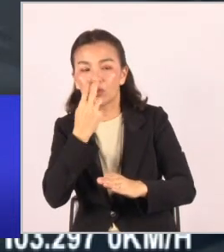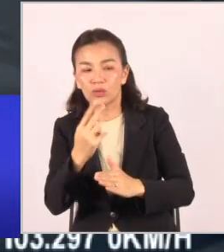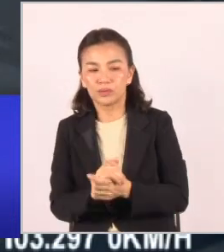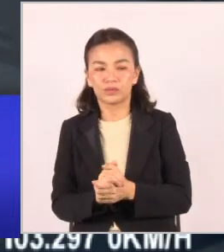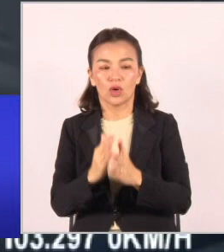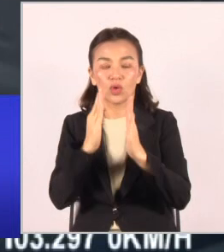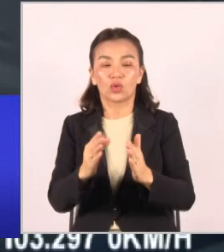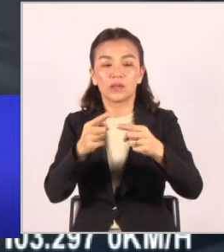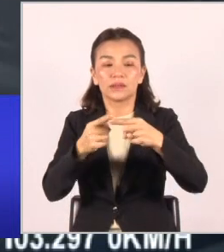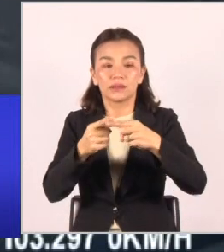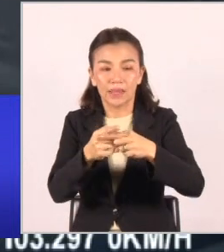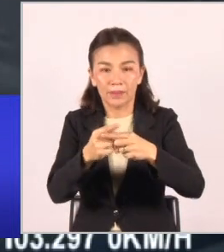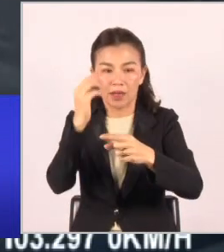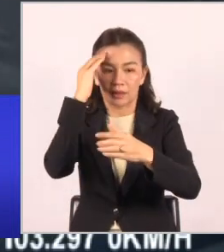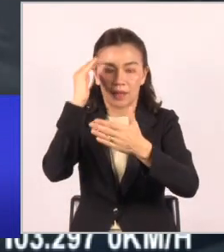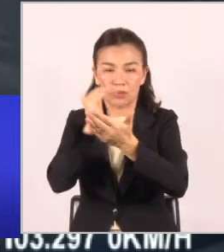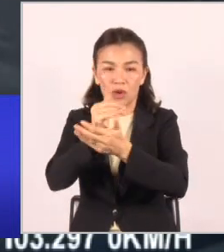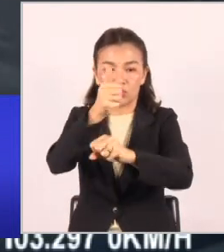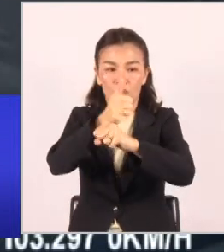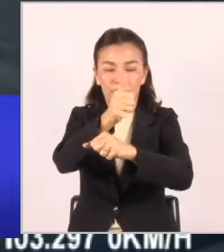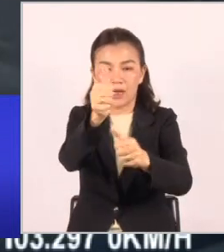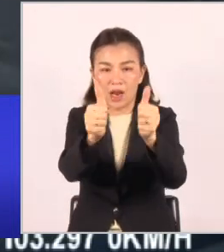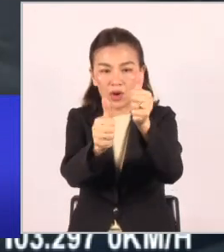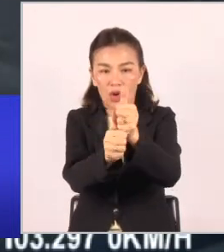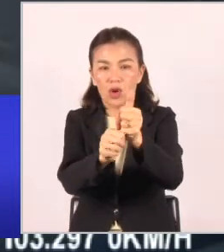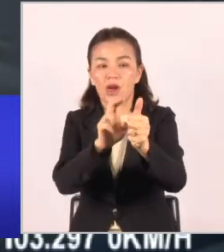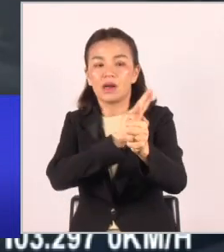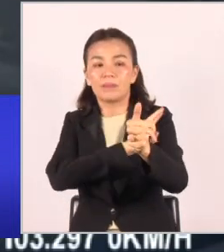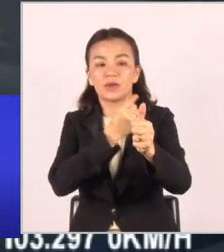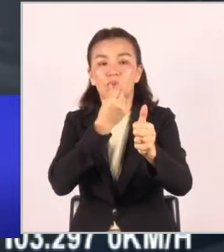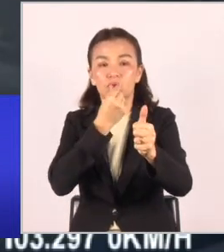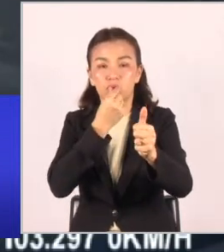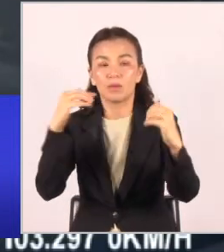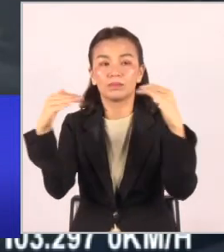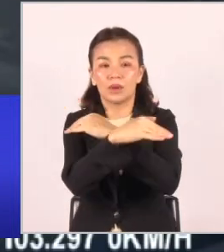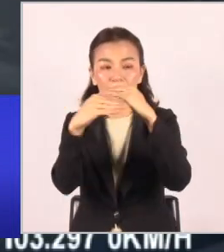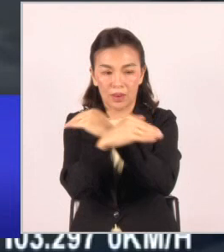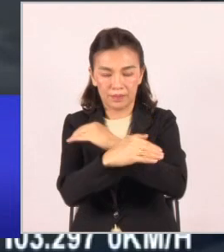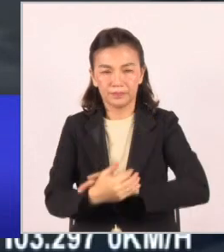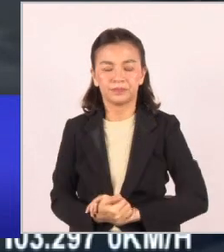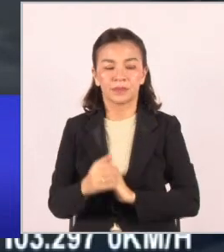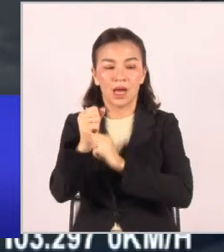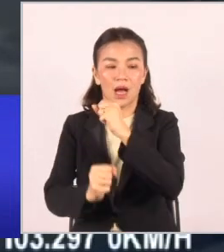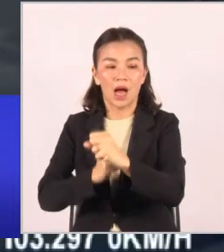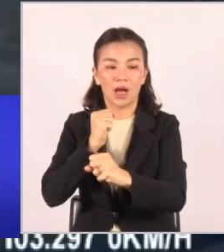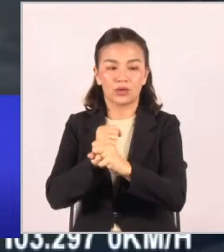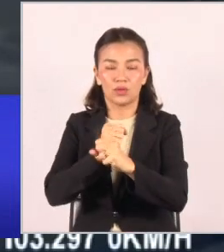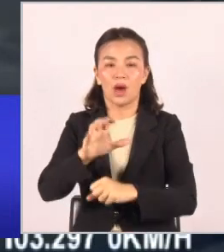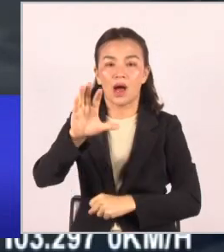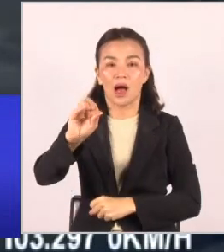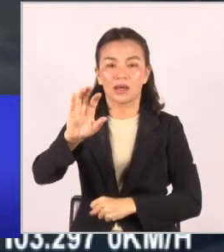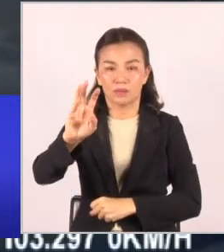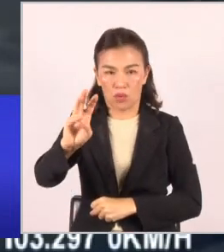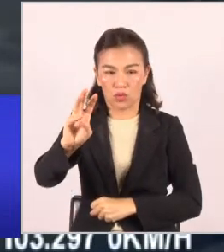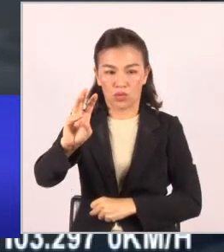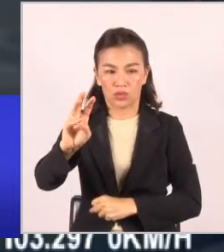จ็บท่านเป็นรองสารวัตรจราจรสภ.เมืองมหาสารคามร้อยตำรวจโทวิชิตศรีลางค่ะอายุ56ปีส่วนคู่ก